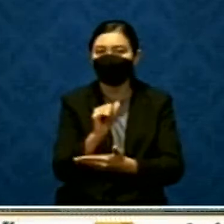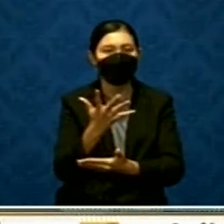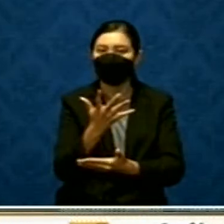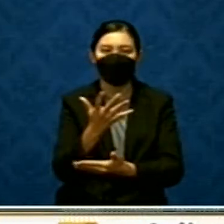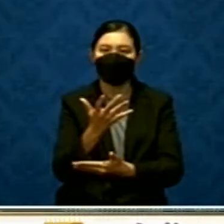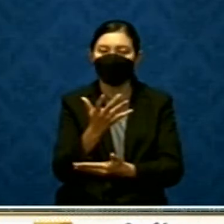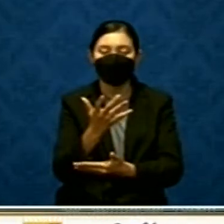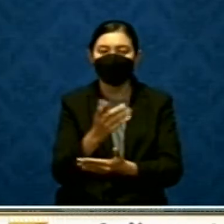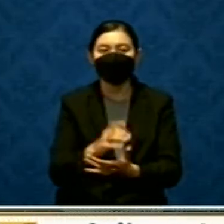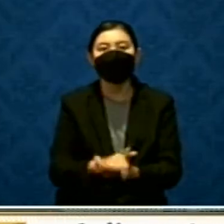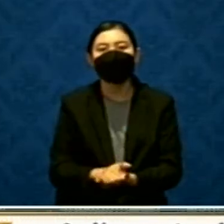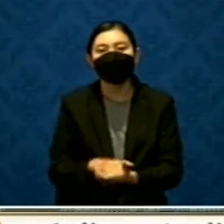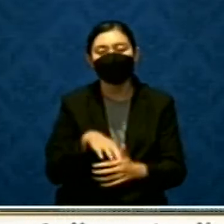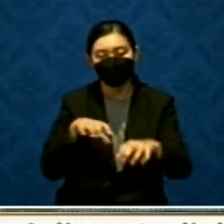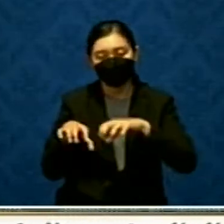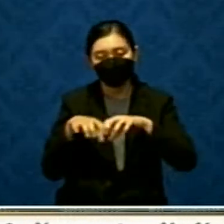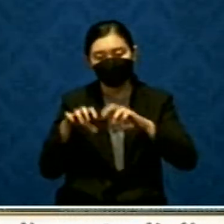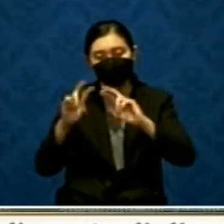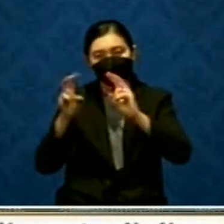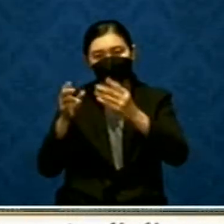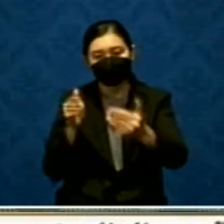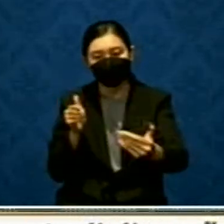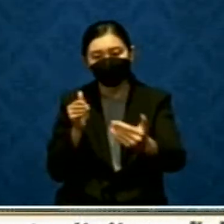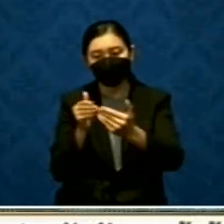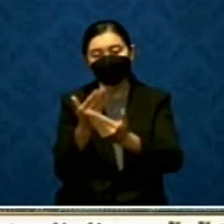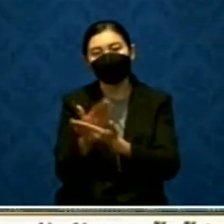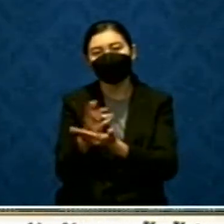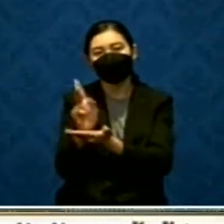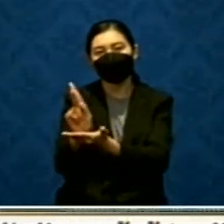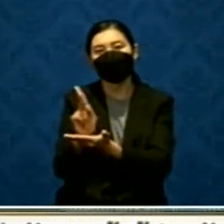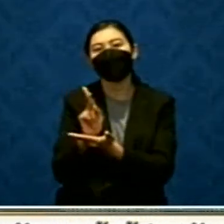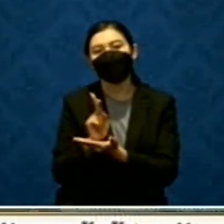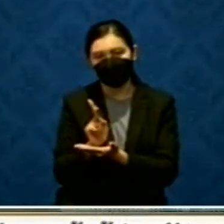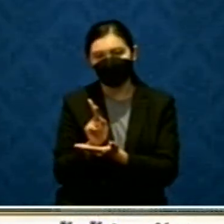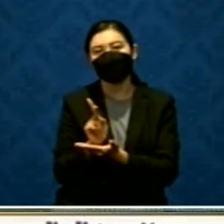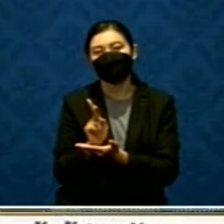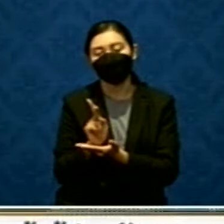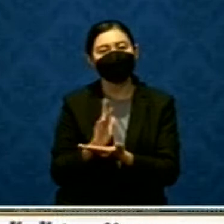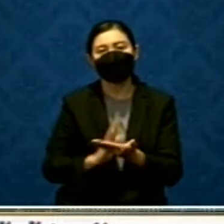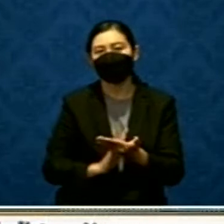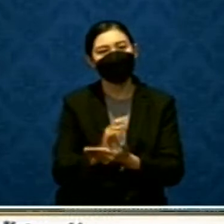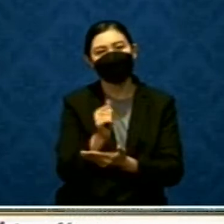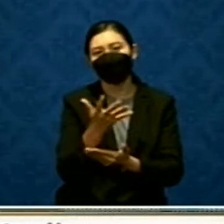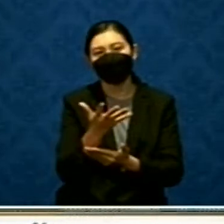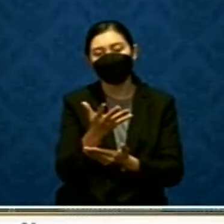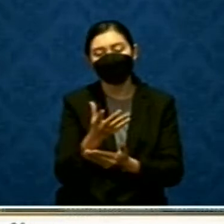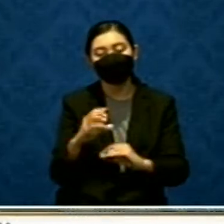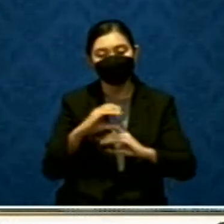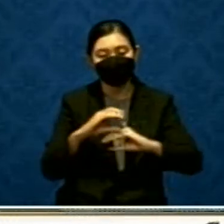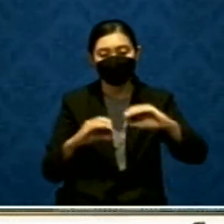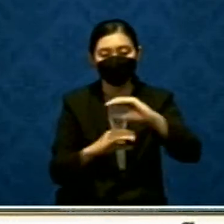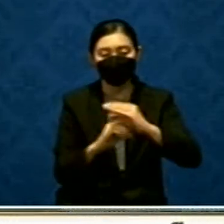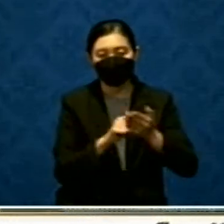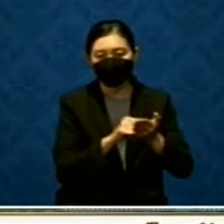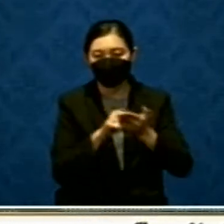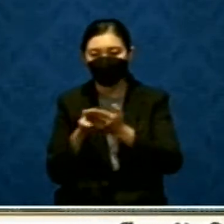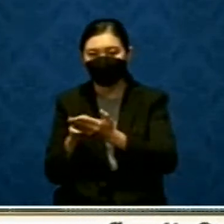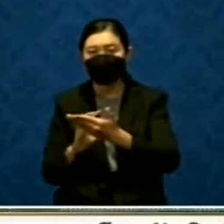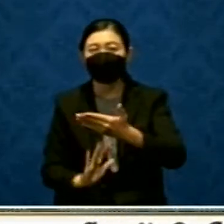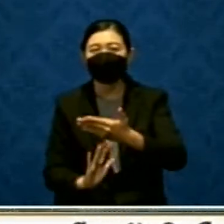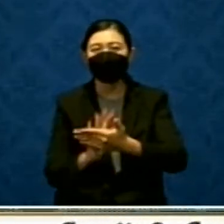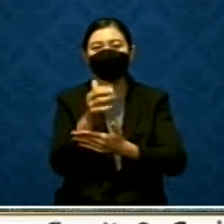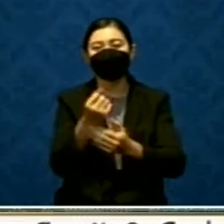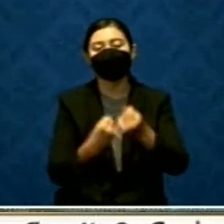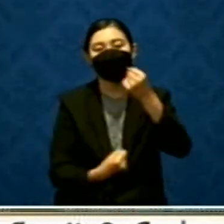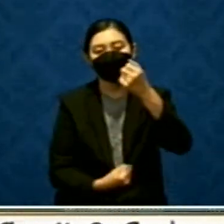กู้เงินนะครับโครงการที่จะต้องกู้เงินนะครับซึ่งก็ได้รับการพิจารณามาแค่3โครงการนะครับก็คือโครงการ